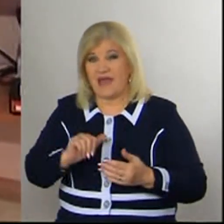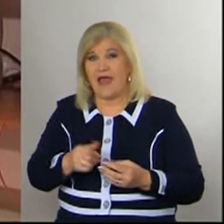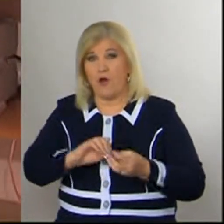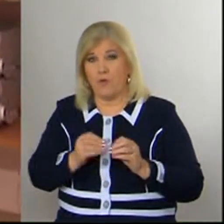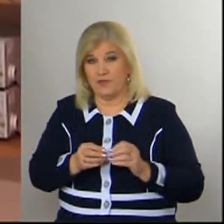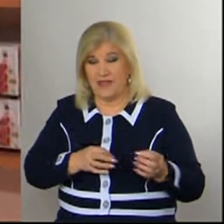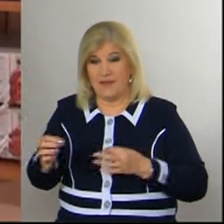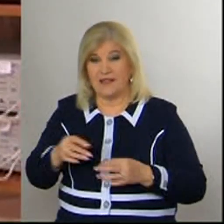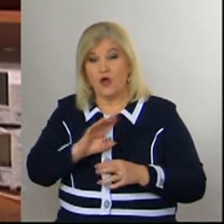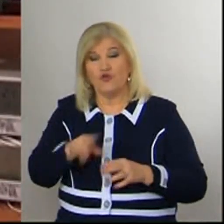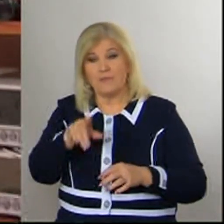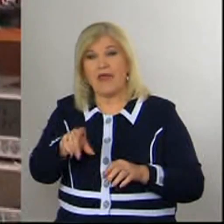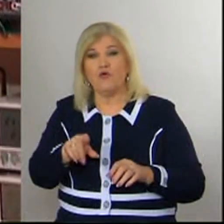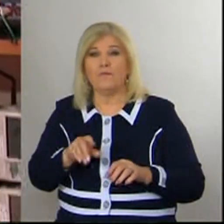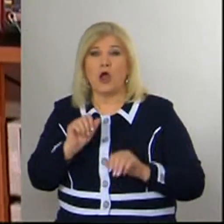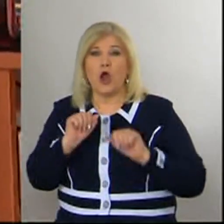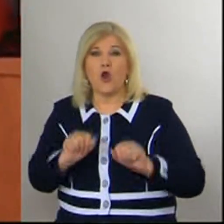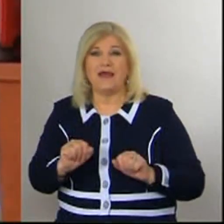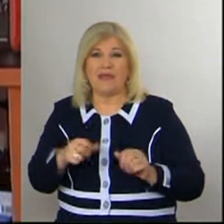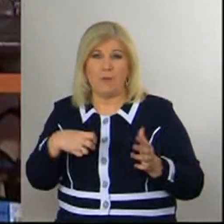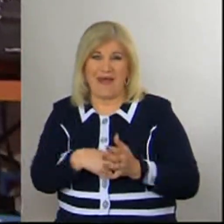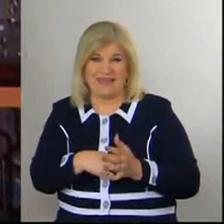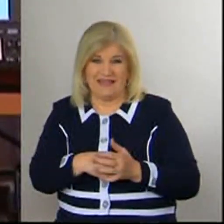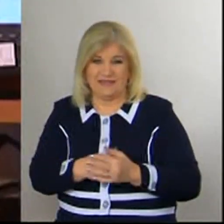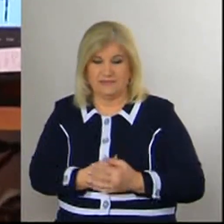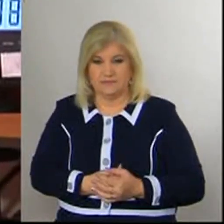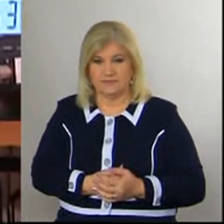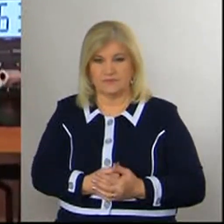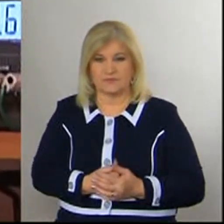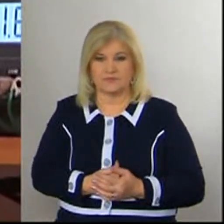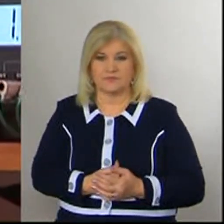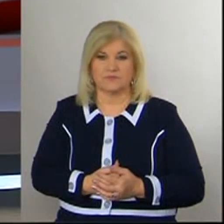Vynález už chráni patent, ktorý overil unikátnosť riešenia. Robert Haas, RTVS.